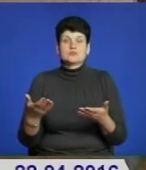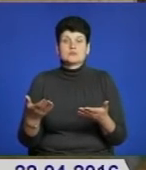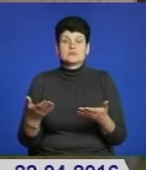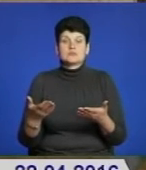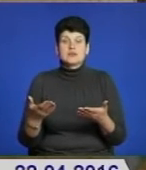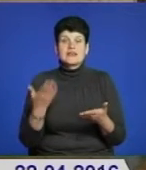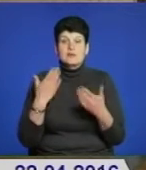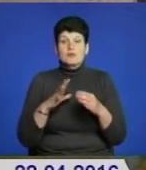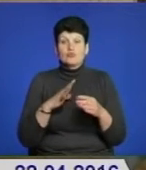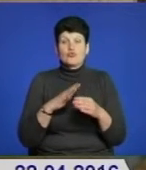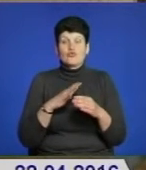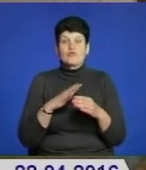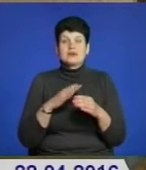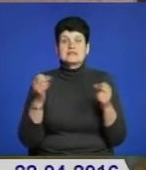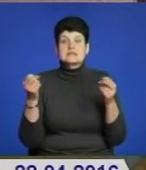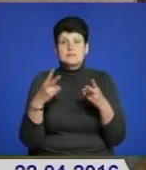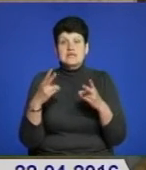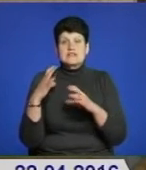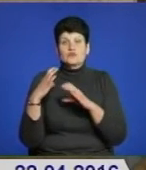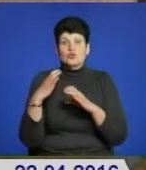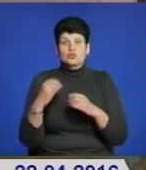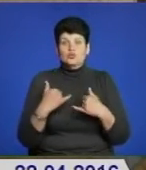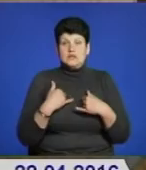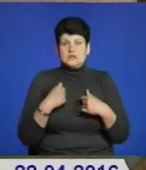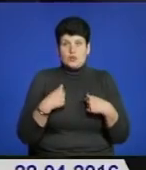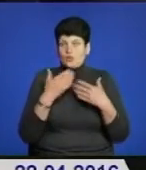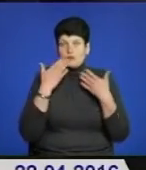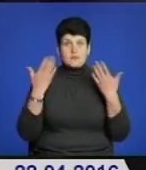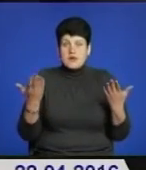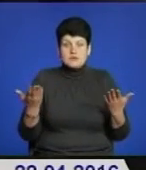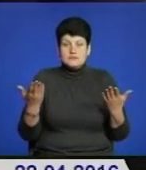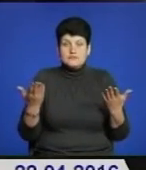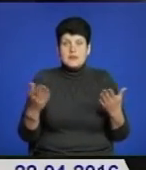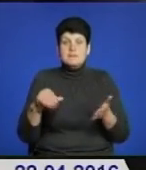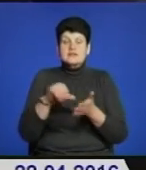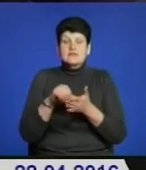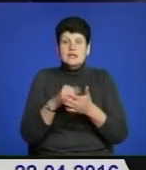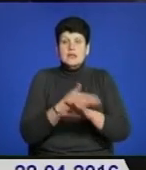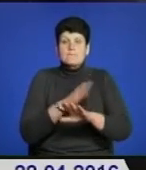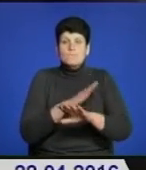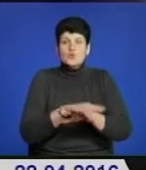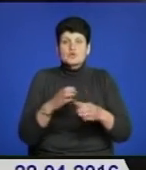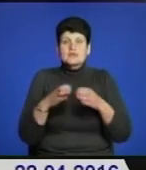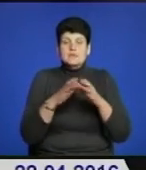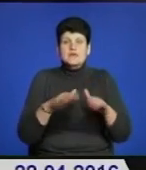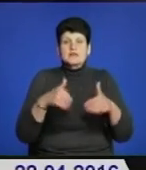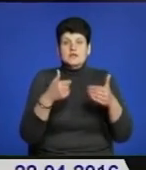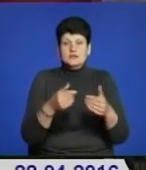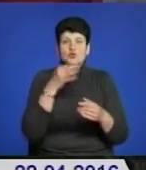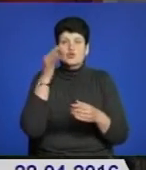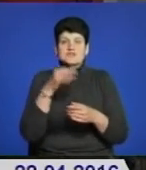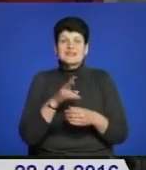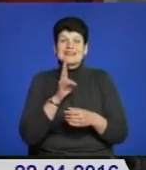Навіть якби був би автобус, спецавтобус, то в нас такого немає. Представники польської делегації, передаючи досвід кременецьким